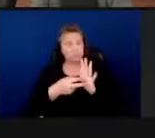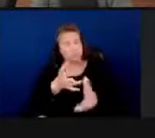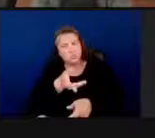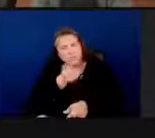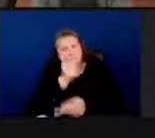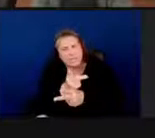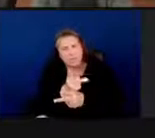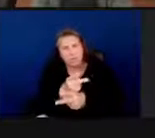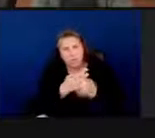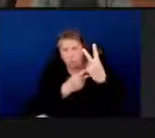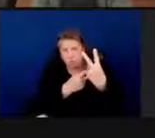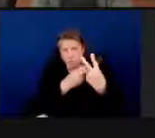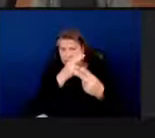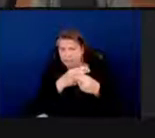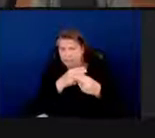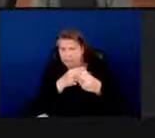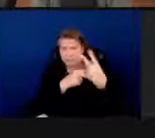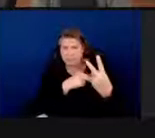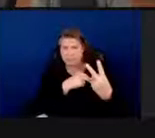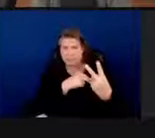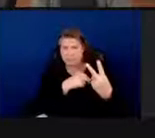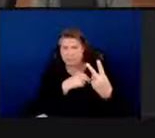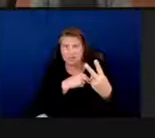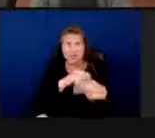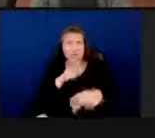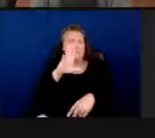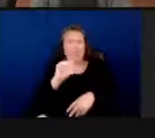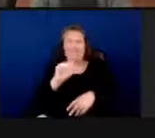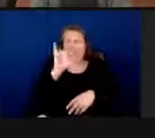الهدف الرئيس أنا طبعا أن